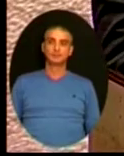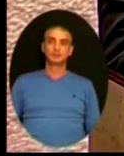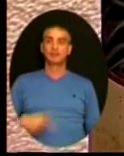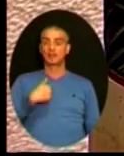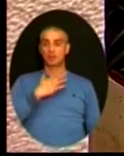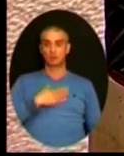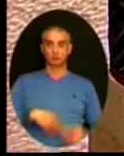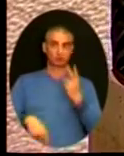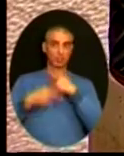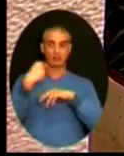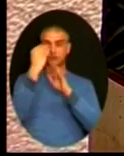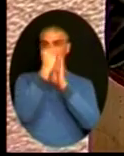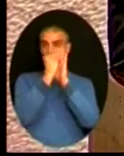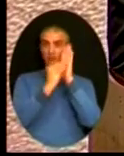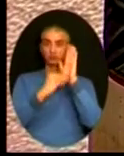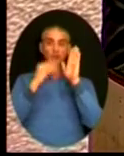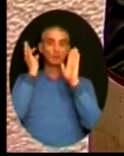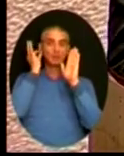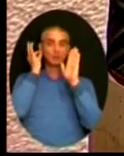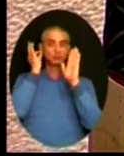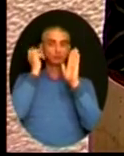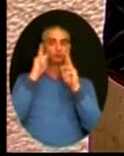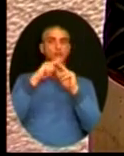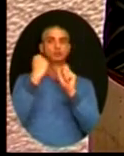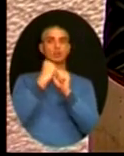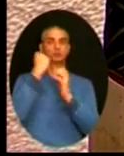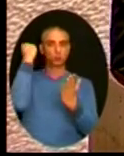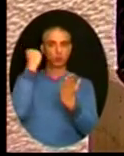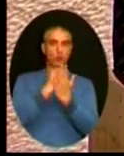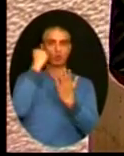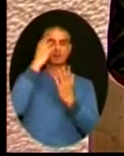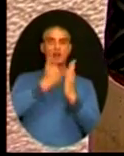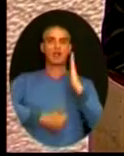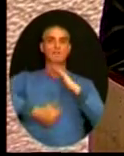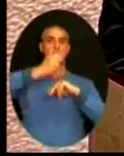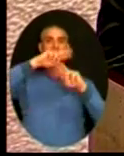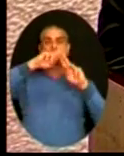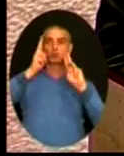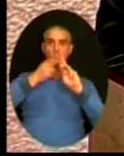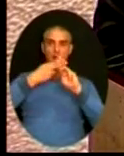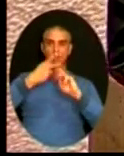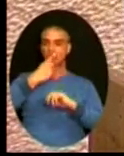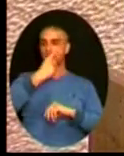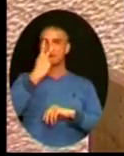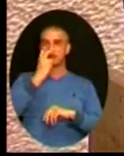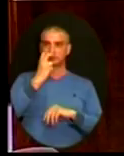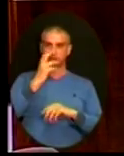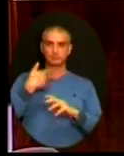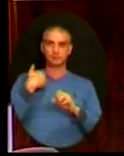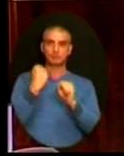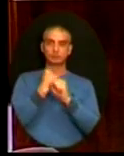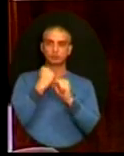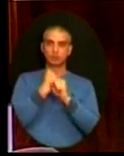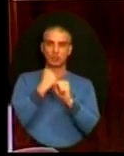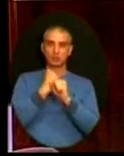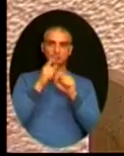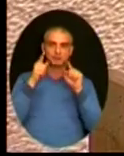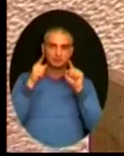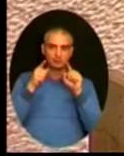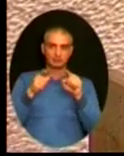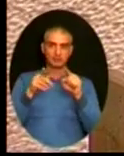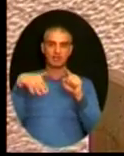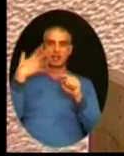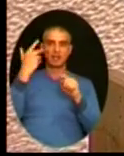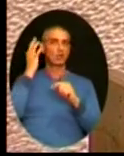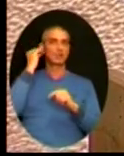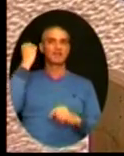שאני אחזור על רשימת אנשים שהטביעו חותם על המנהיגות הבינלאומית במאה ה-20? זה מה שעשיתי. זה